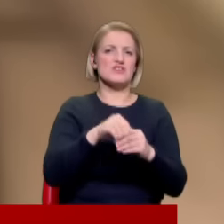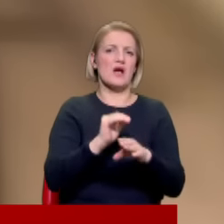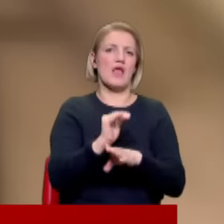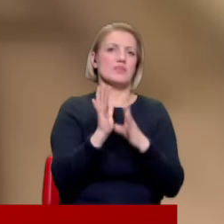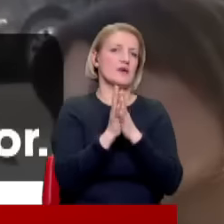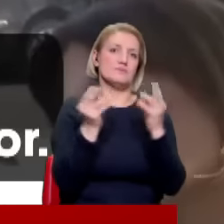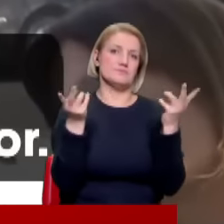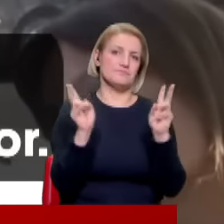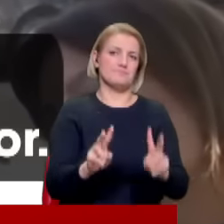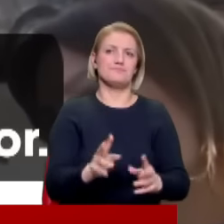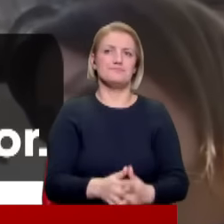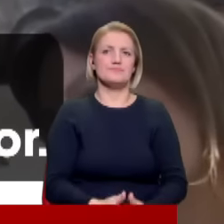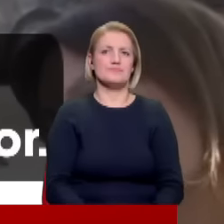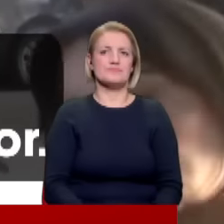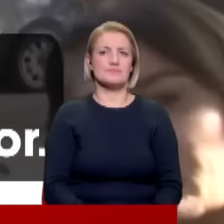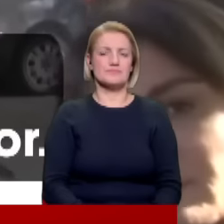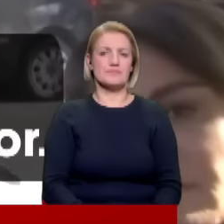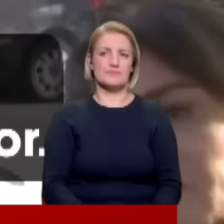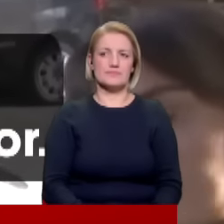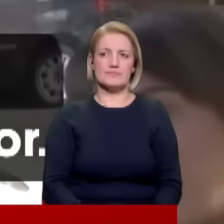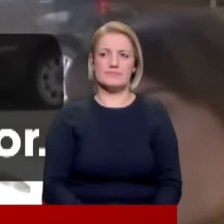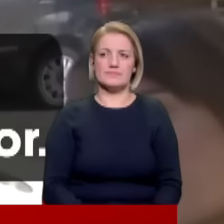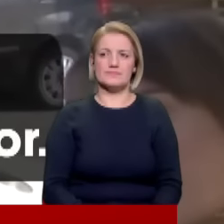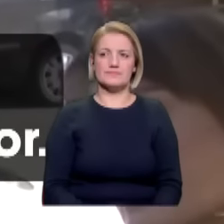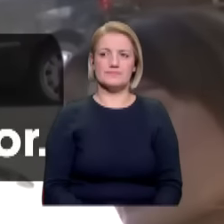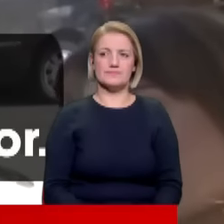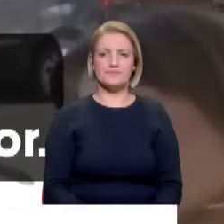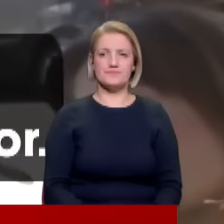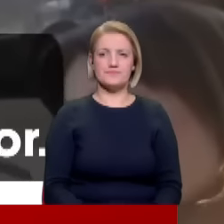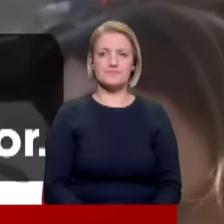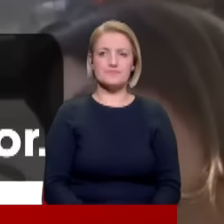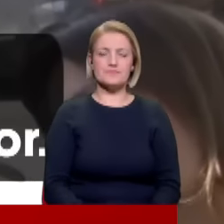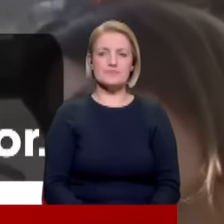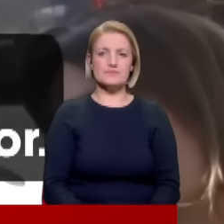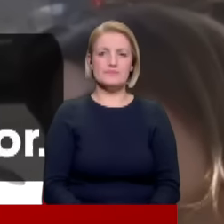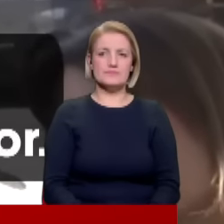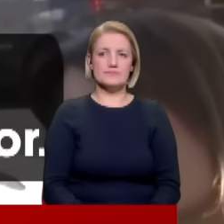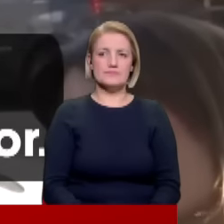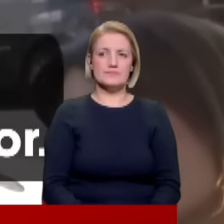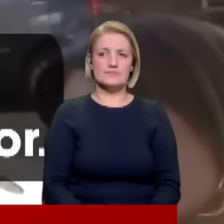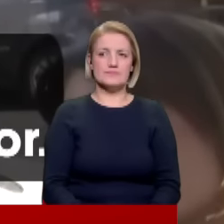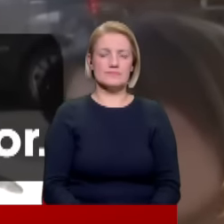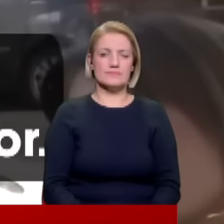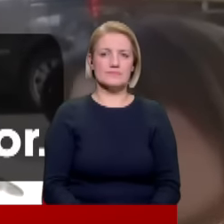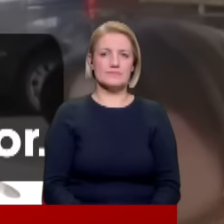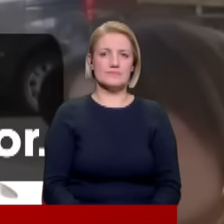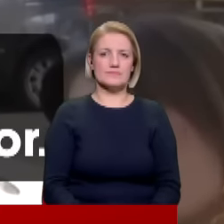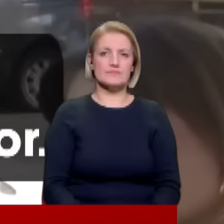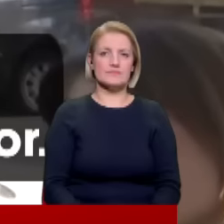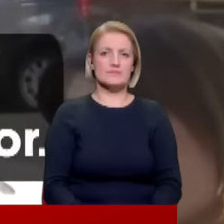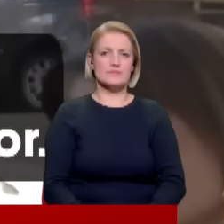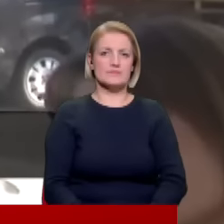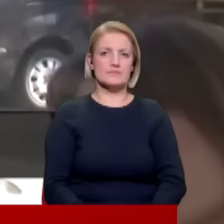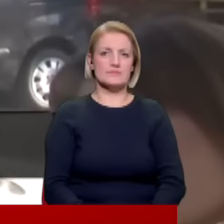hayatını kaybetti. Arkadaşları arıyorlar. Borcunu almak için işte mevzu var, gel, borcumu vermiyorlar diyorlar. Çocuk